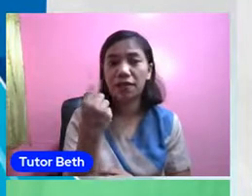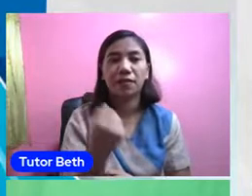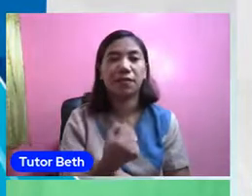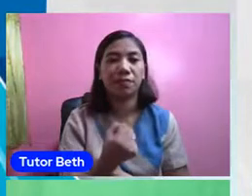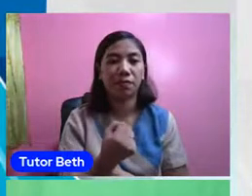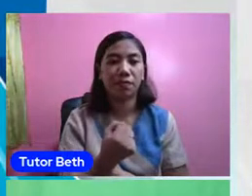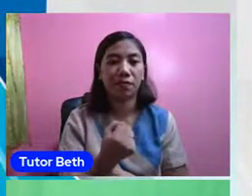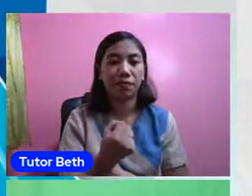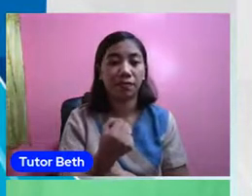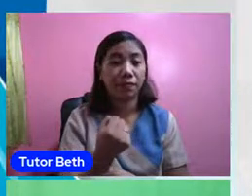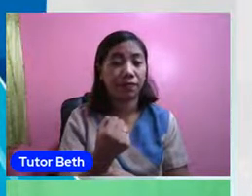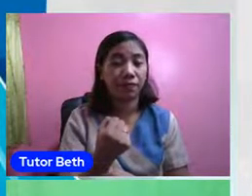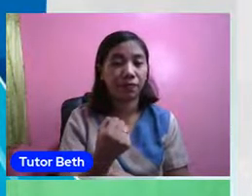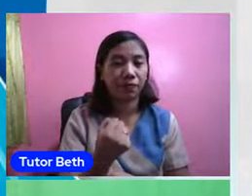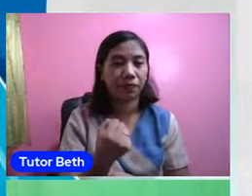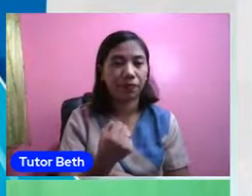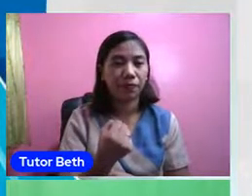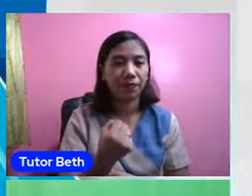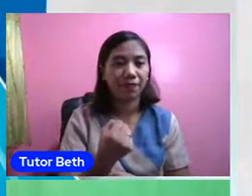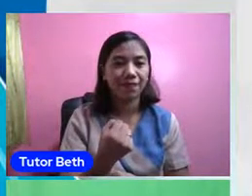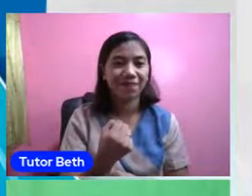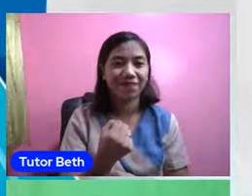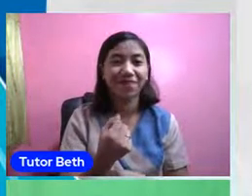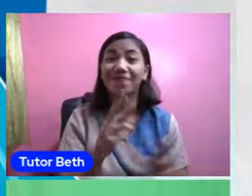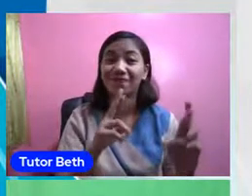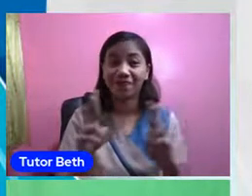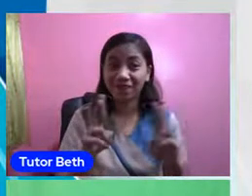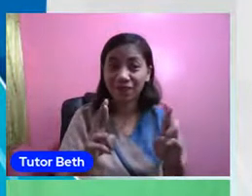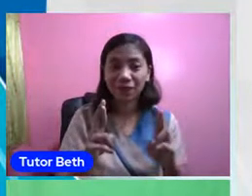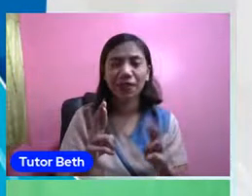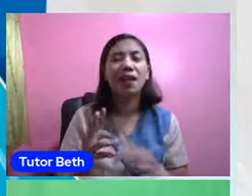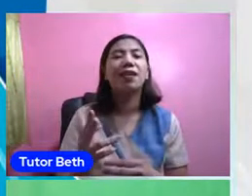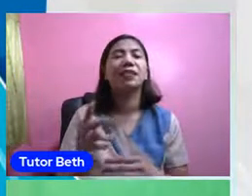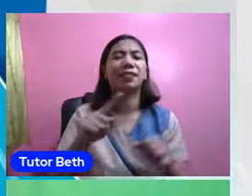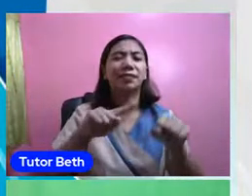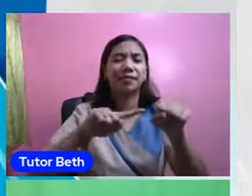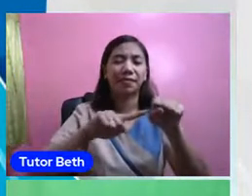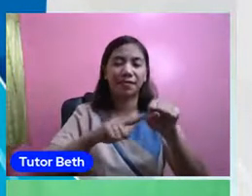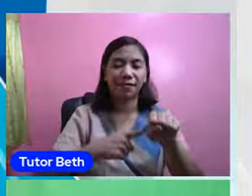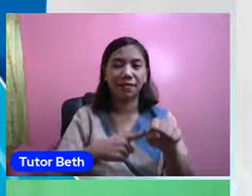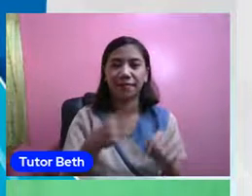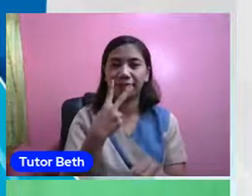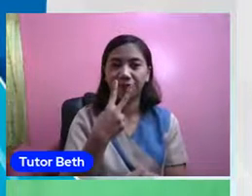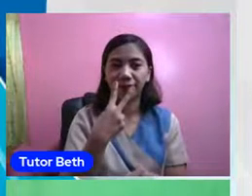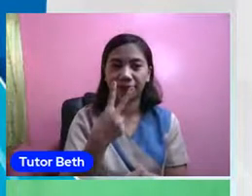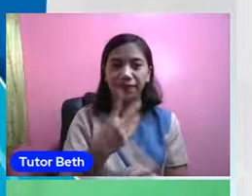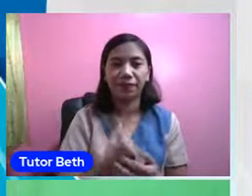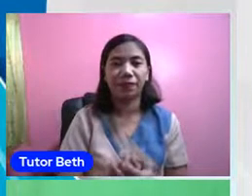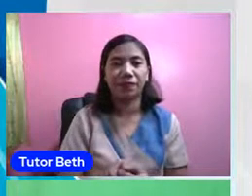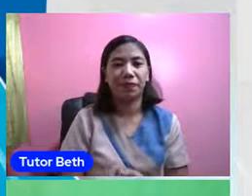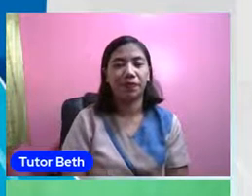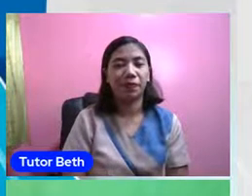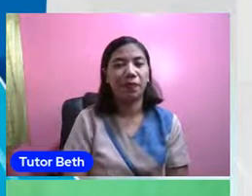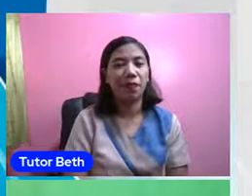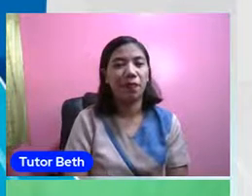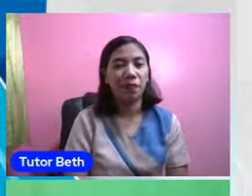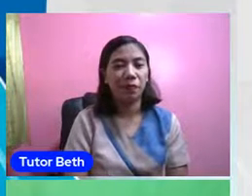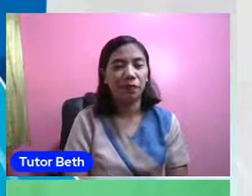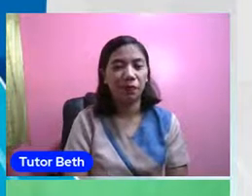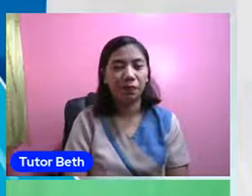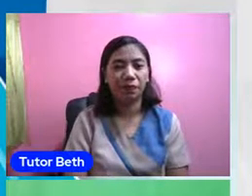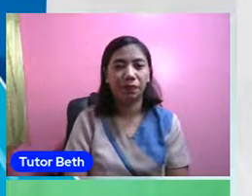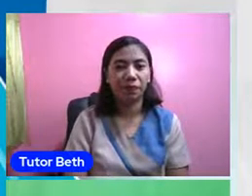Kung handa na kayo, halina, magsimula na tayo. So, tignan natin. Meron akong inihandang larawan dito. Tignan